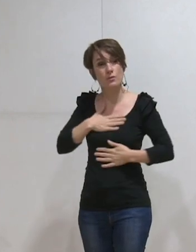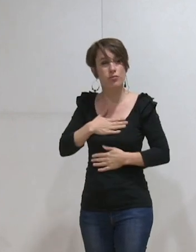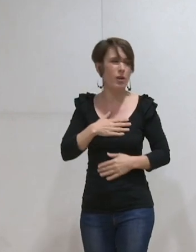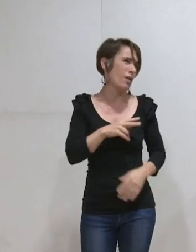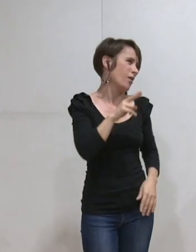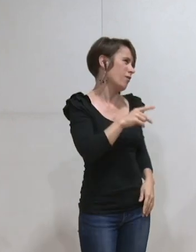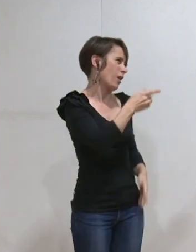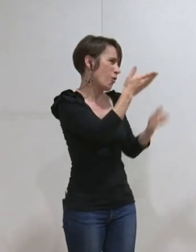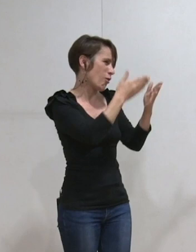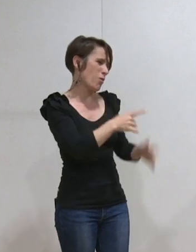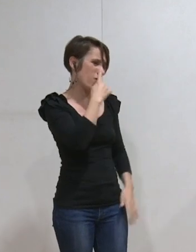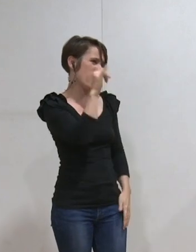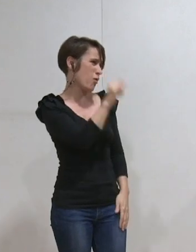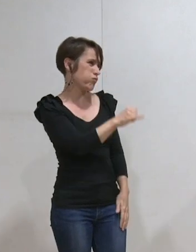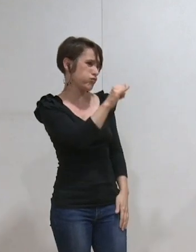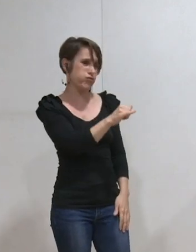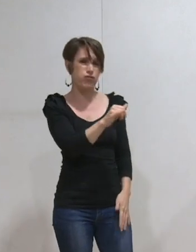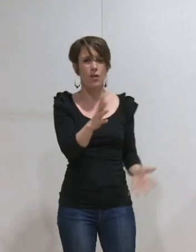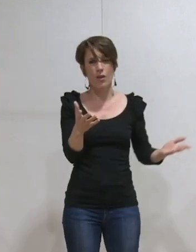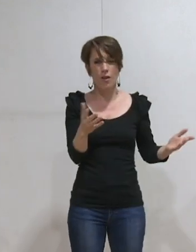honore pas excusez-moi de vous le dire